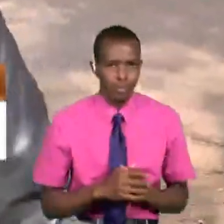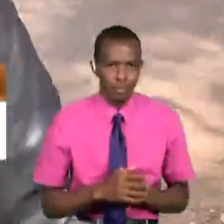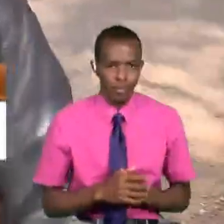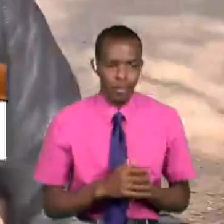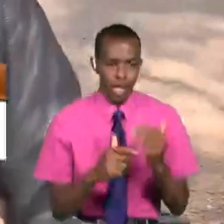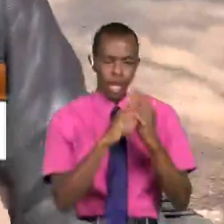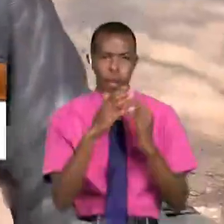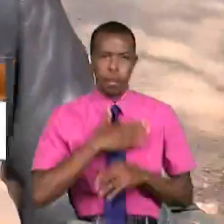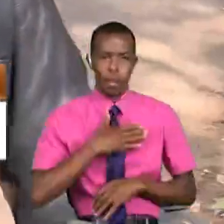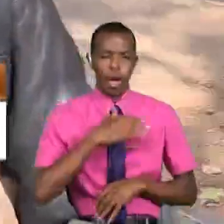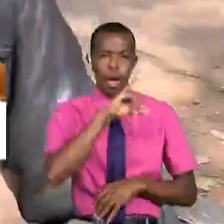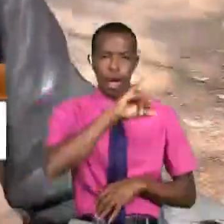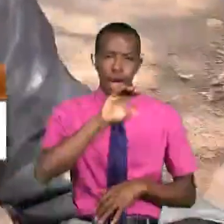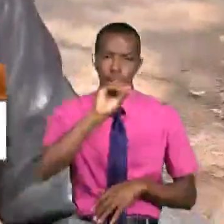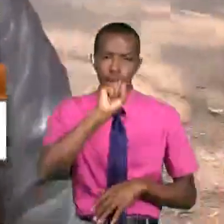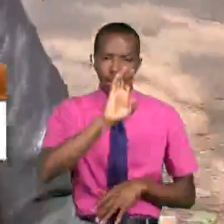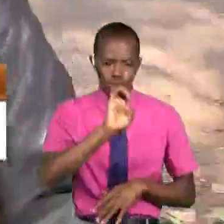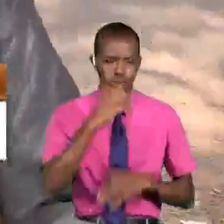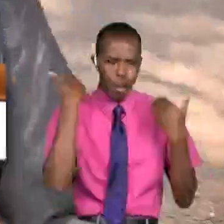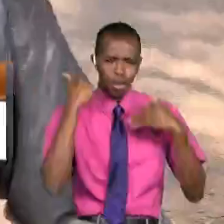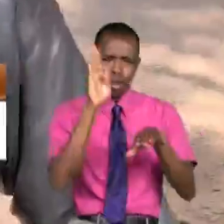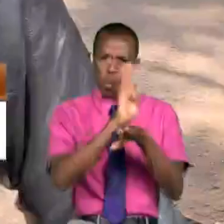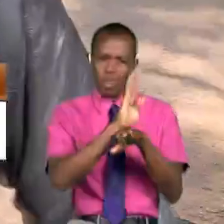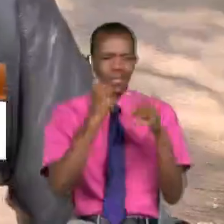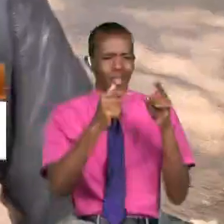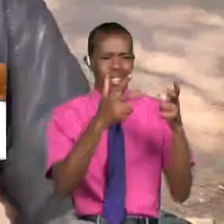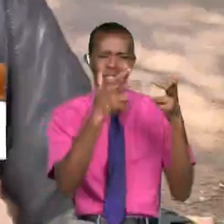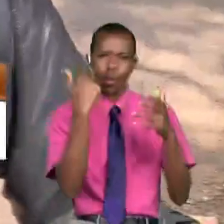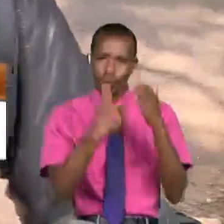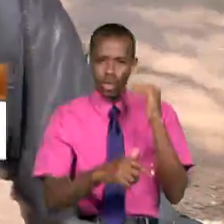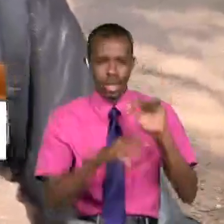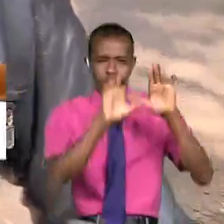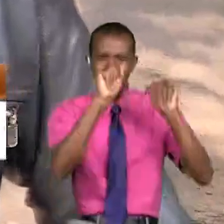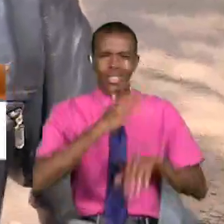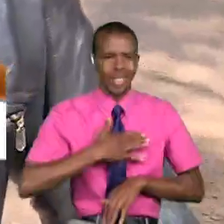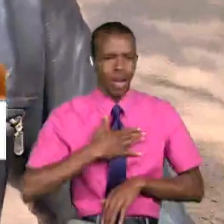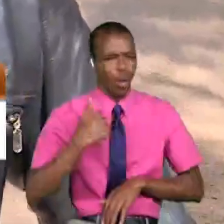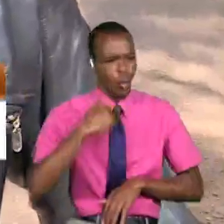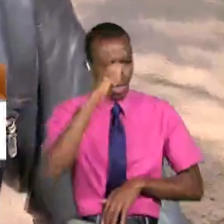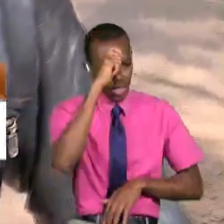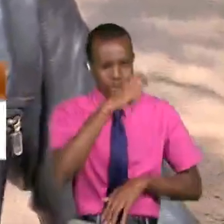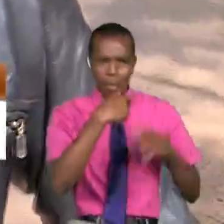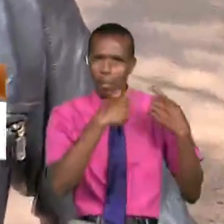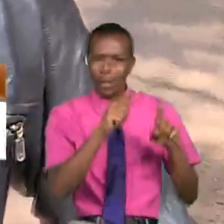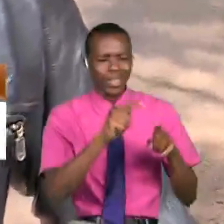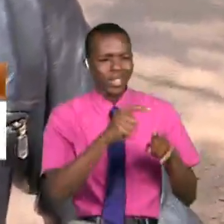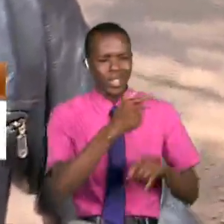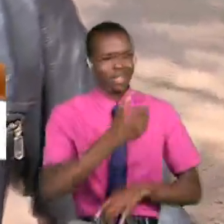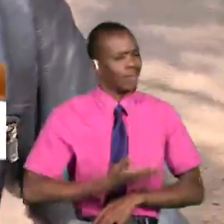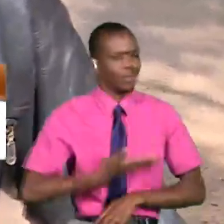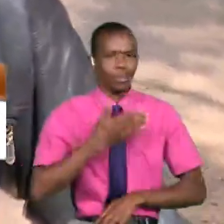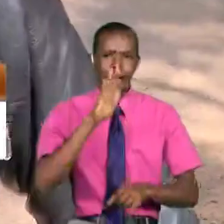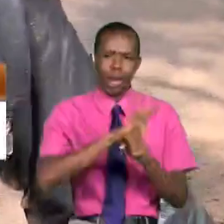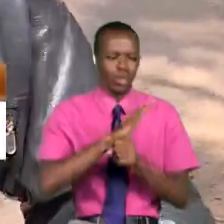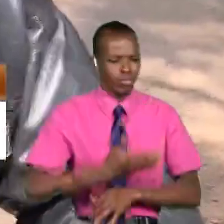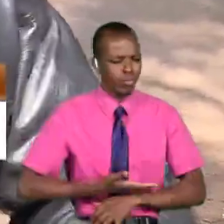majina ni Joseph. Japokuwa nilikuwa busy, nilisikia ikipita pita hivi, huyu president wetu tunamheshimu, lakini ako na hasira sana.